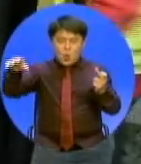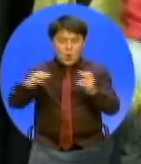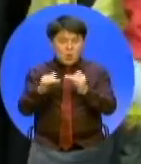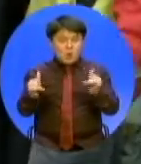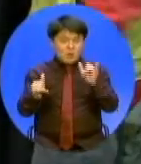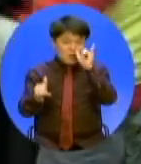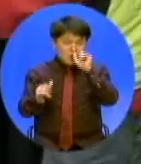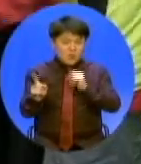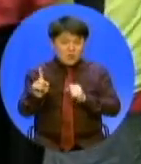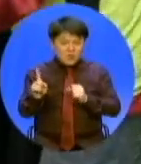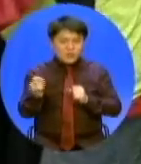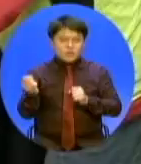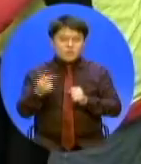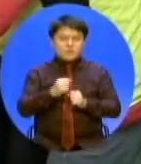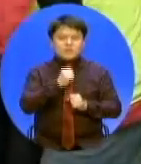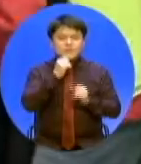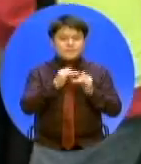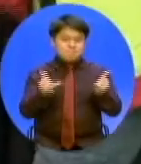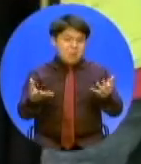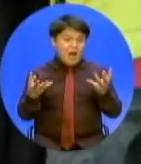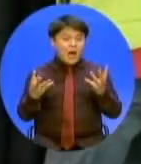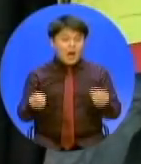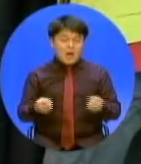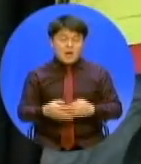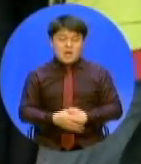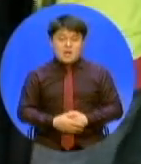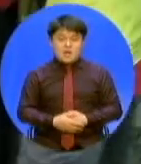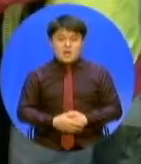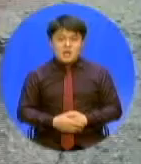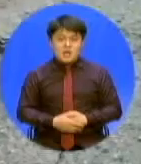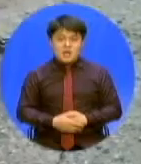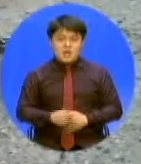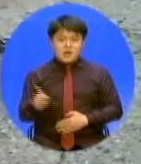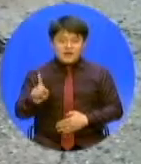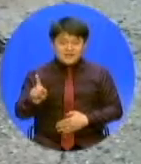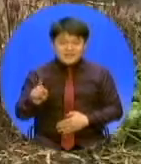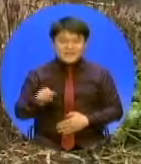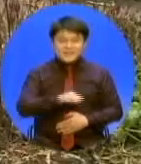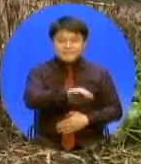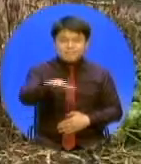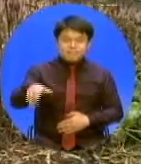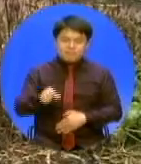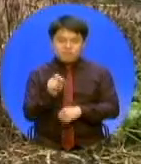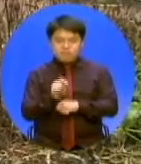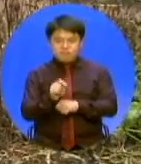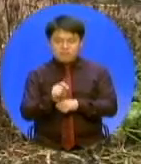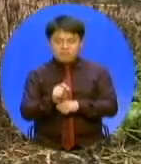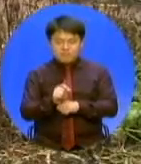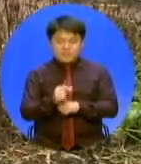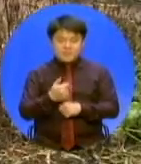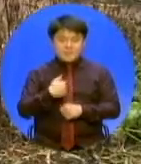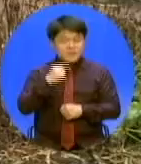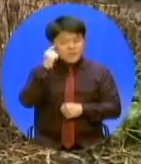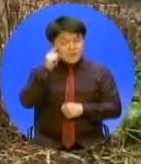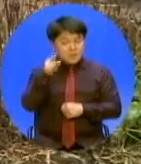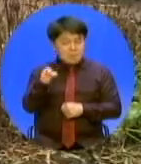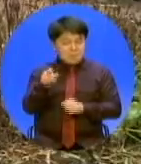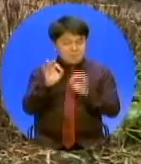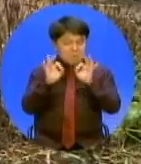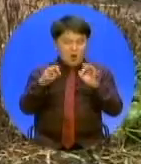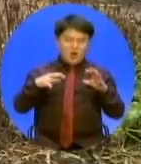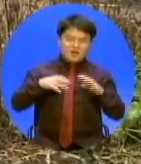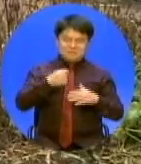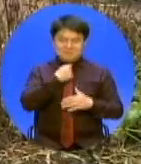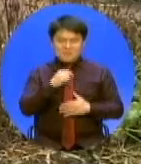때문에 네. 또 이렇게 아주 어려운 분들도 상당히 많이 있습니다. 그런데 네. 저희들 직원들이 제가 자랑스러워 할